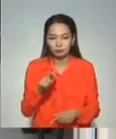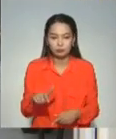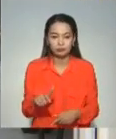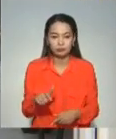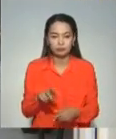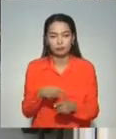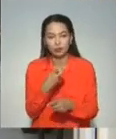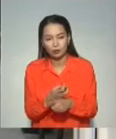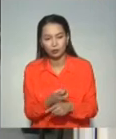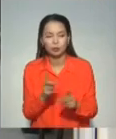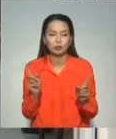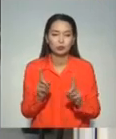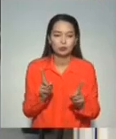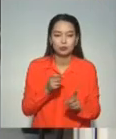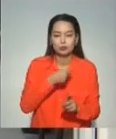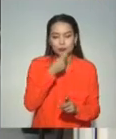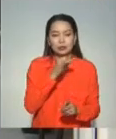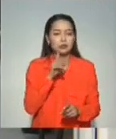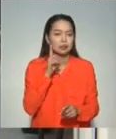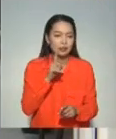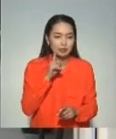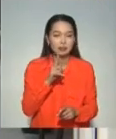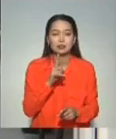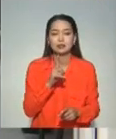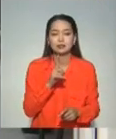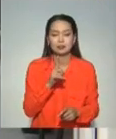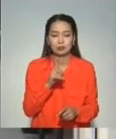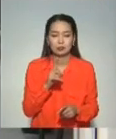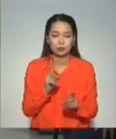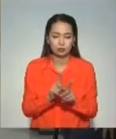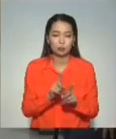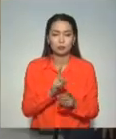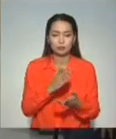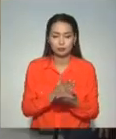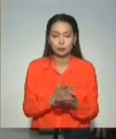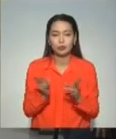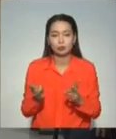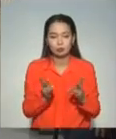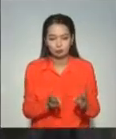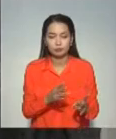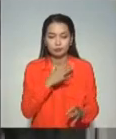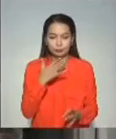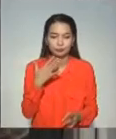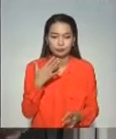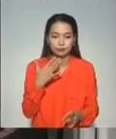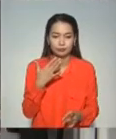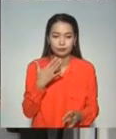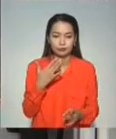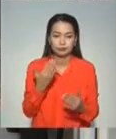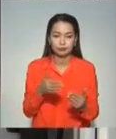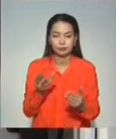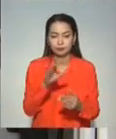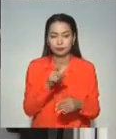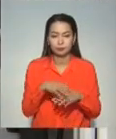Құлау жатқан егде жастағы адамдар да бар, жас өспірім, жас адамдар да келіп жатыр. Жарақат алу көп қазір. Осы